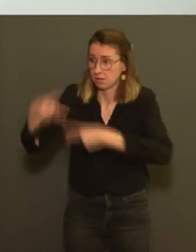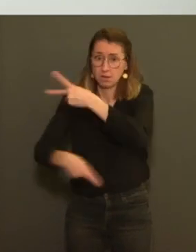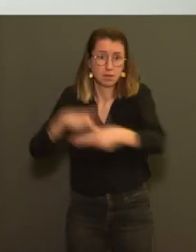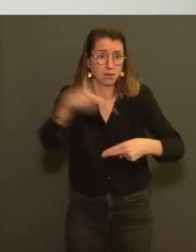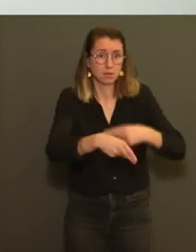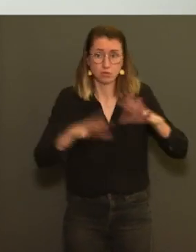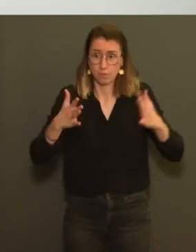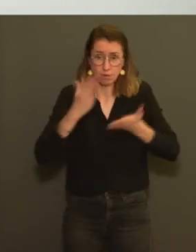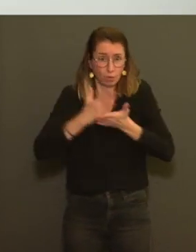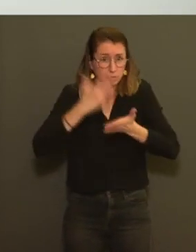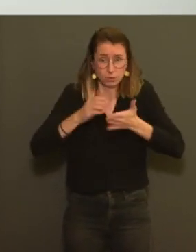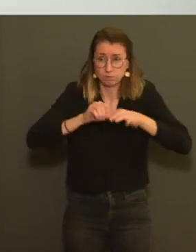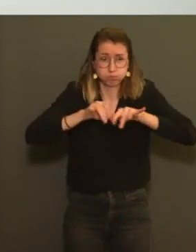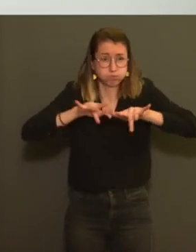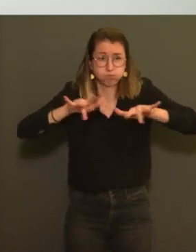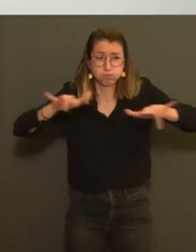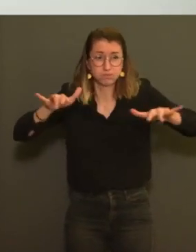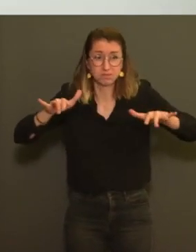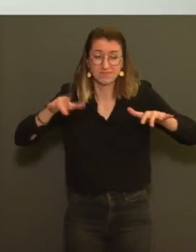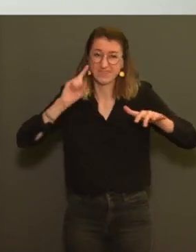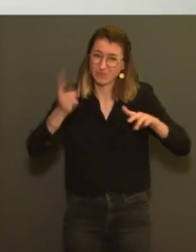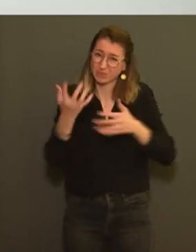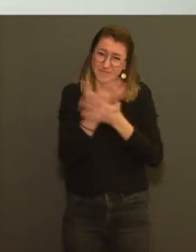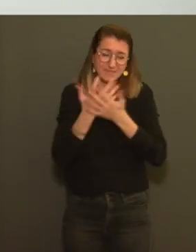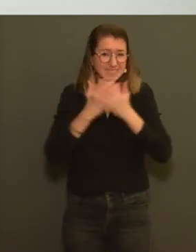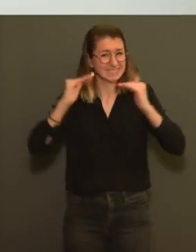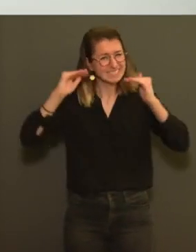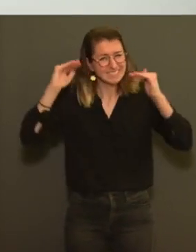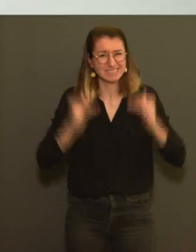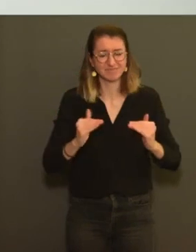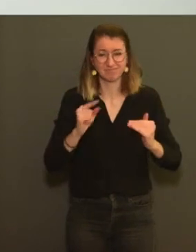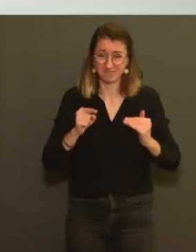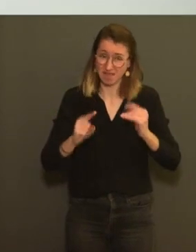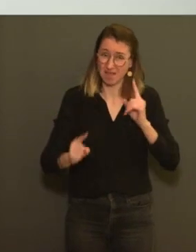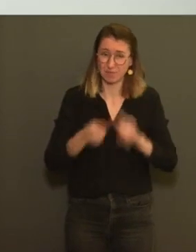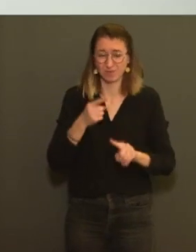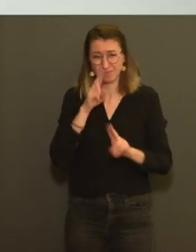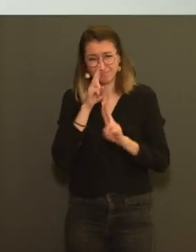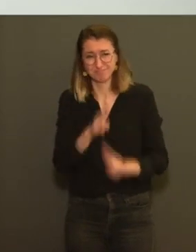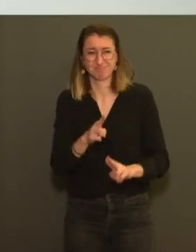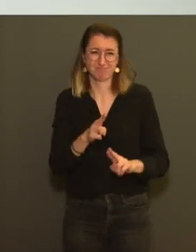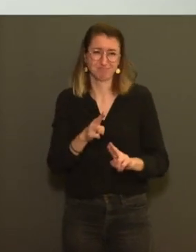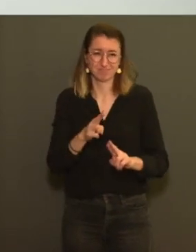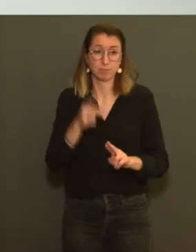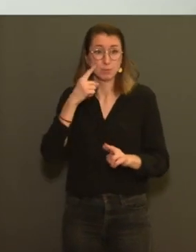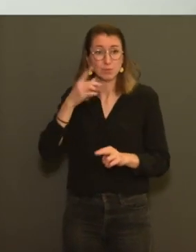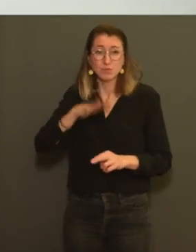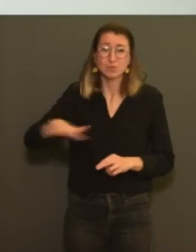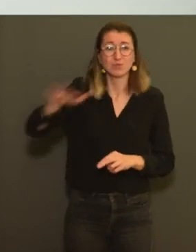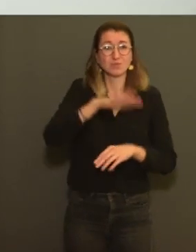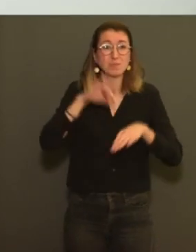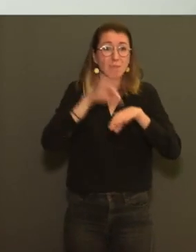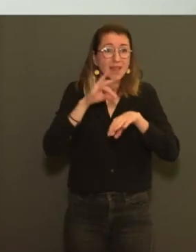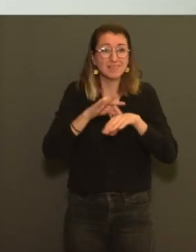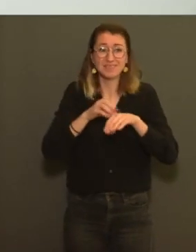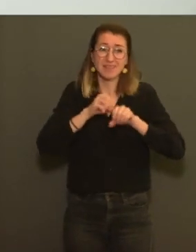être absolument rompues. On sait que la quarantaine, dans toutes les maladies infectieuses, est une manière fondamentale de maîtriser